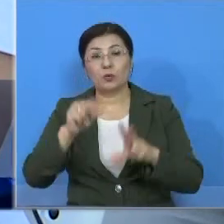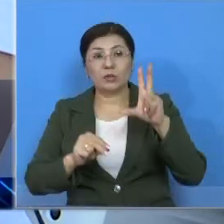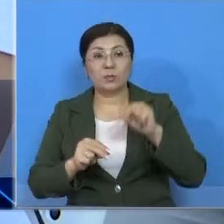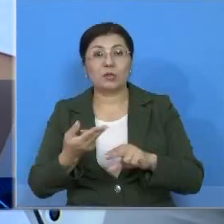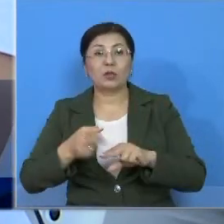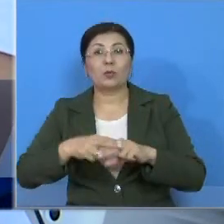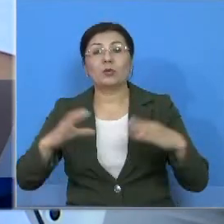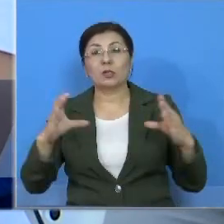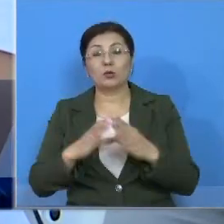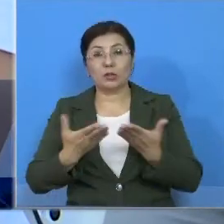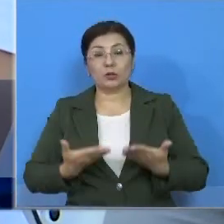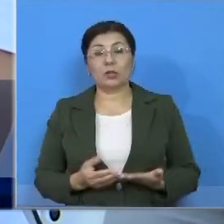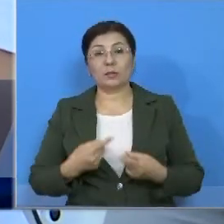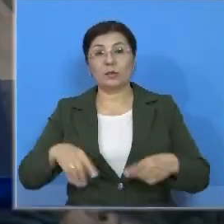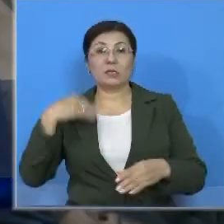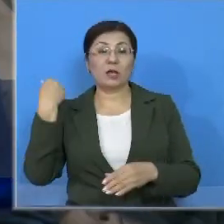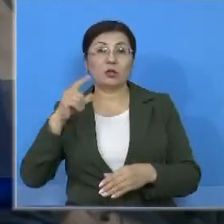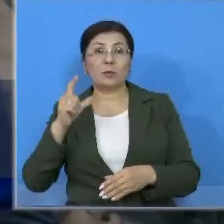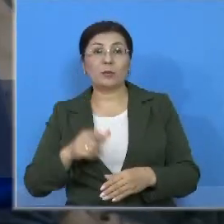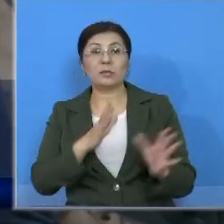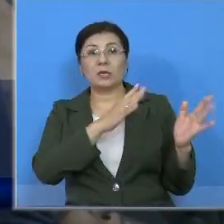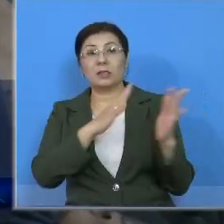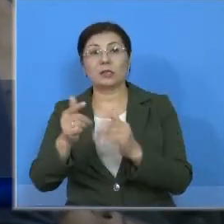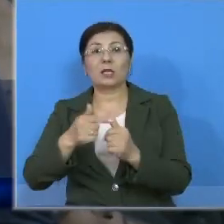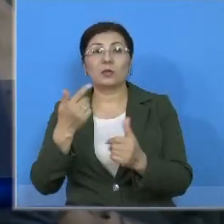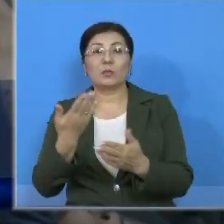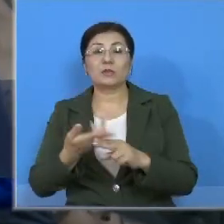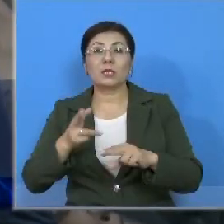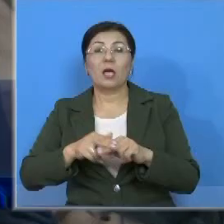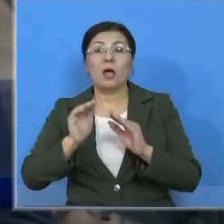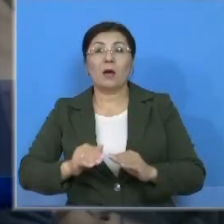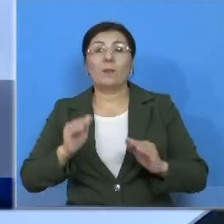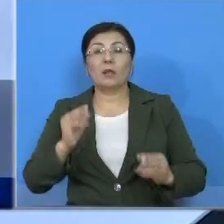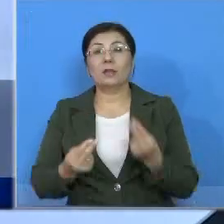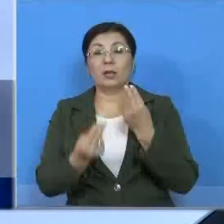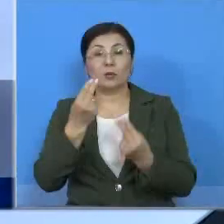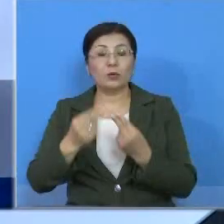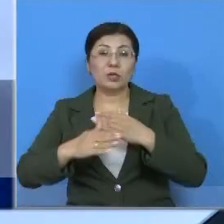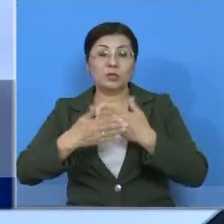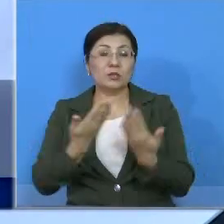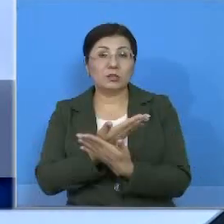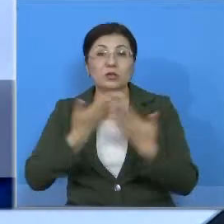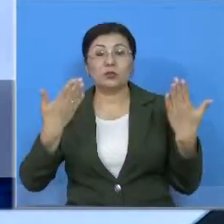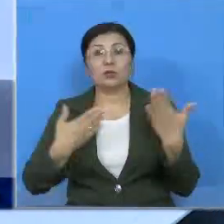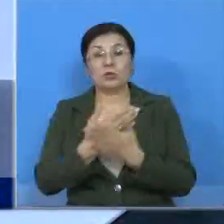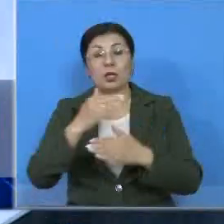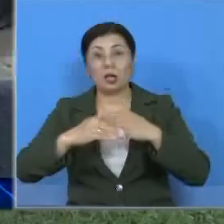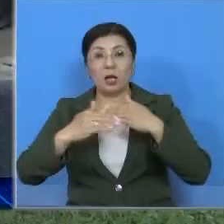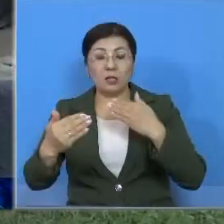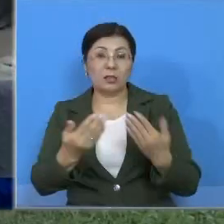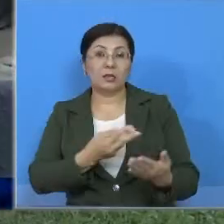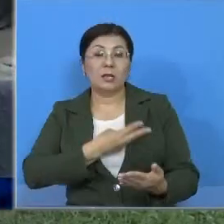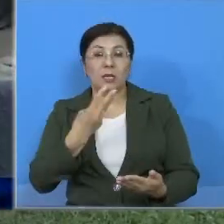осы шағын ауданда тұратын өзге ақтөбеліктер саябақ деген аты болмаса, мұнда балалар ойнайтын ештеңе жоқ, жаңа алаң салынса деген